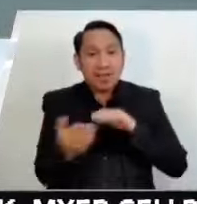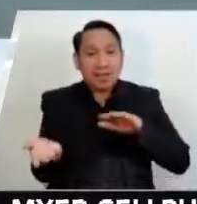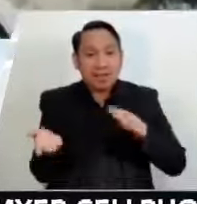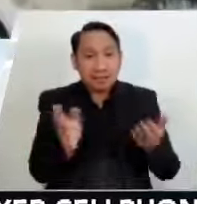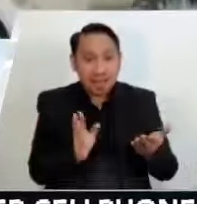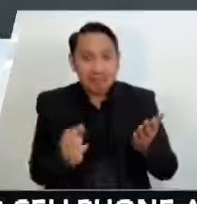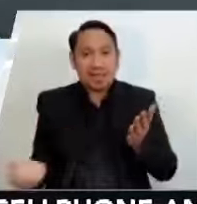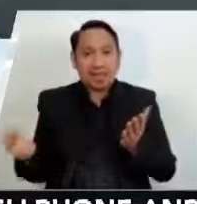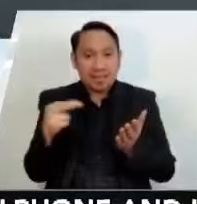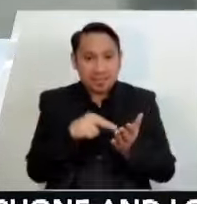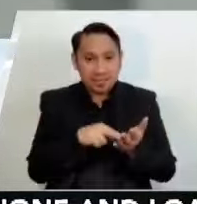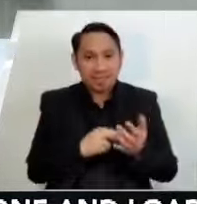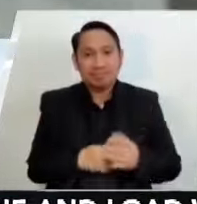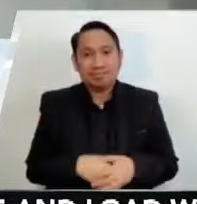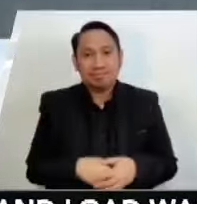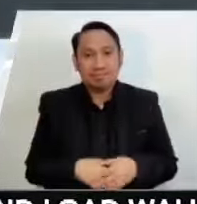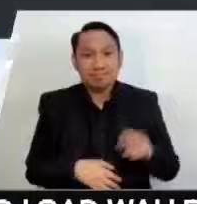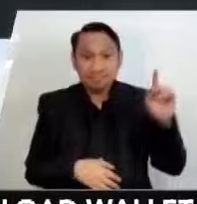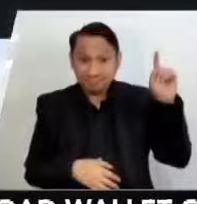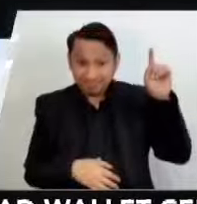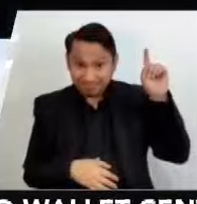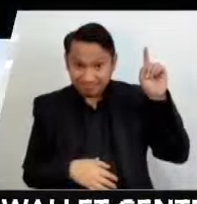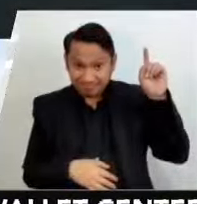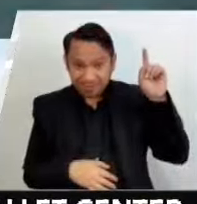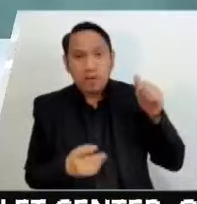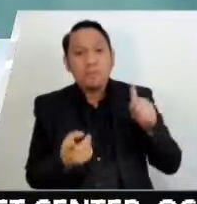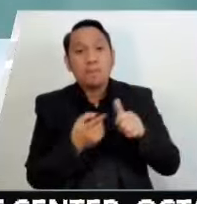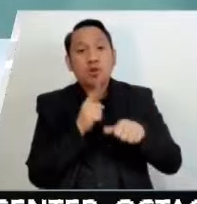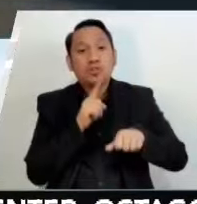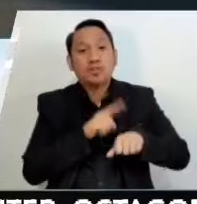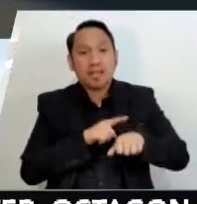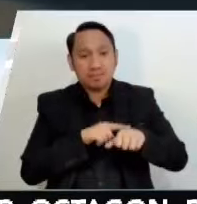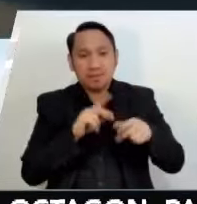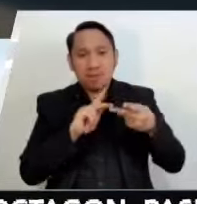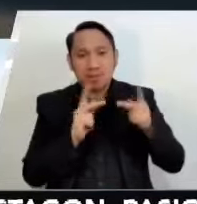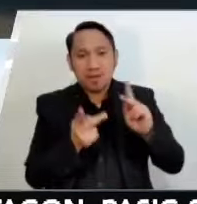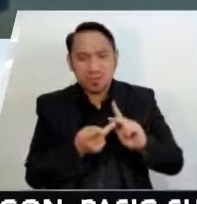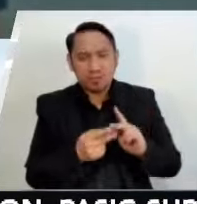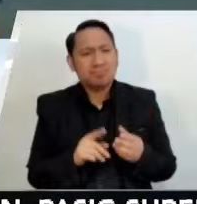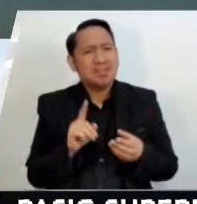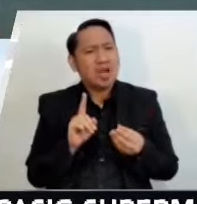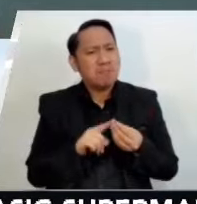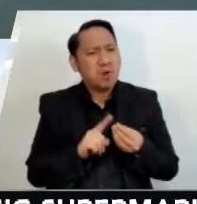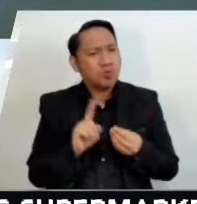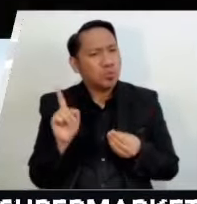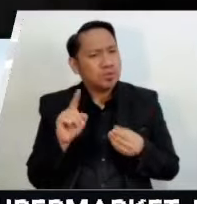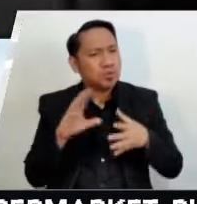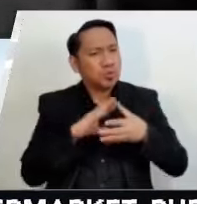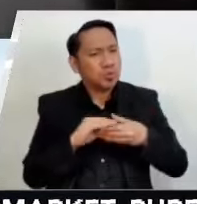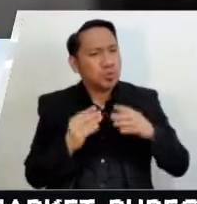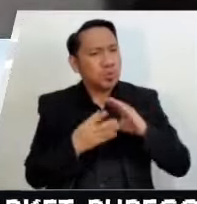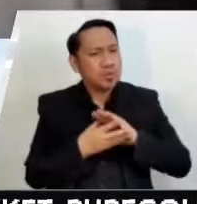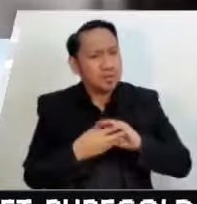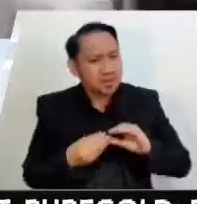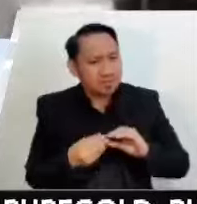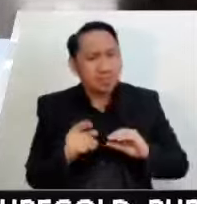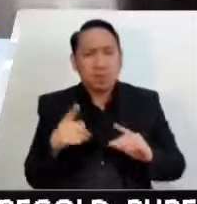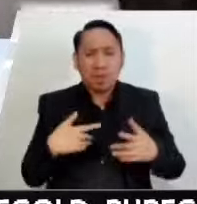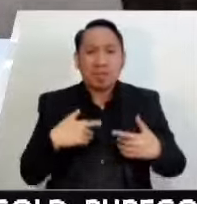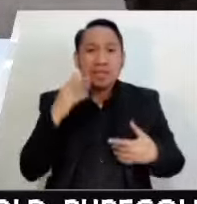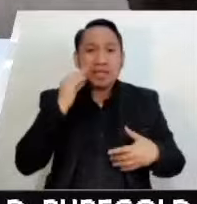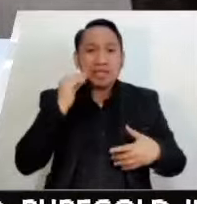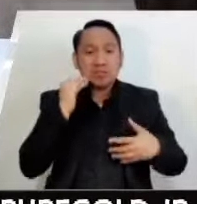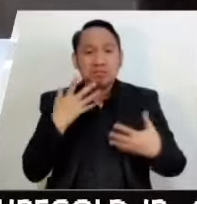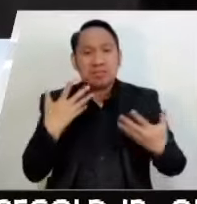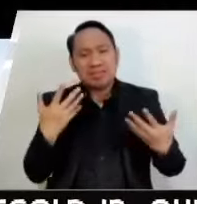Ultimate Star Jenilyn Mercado at Cian Lim. Kwento ito ng mag-asawang sina Angela at Bernard na dadanas ng trahedya at makukulong sa